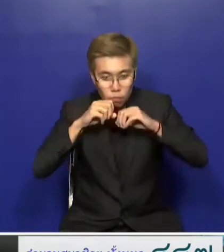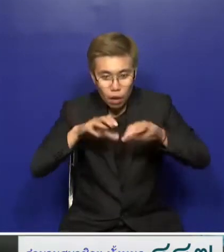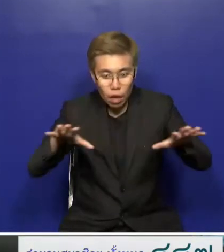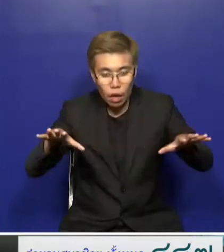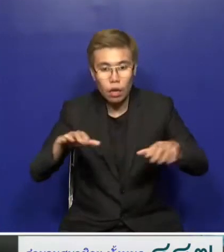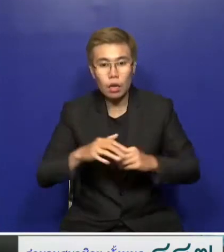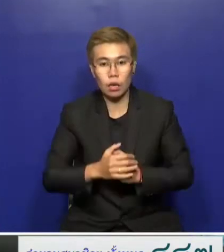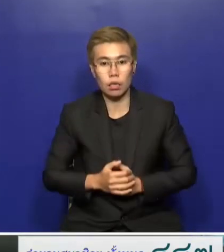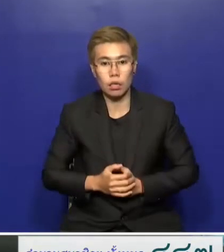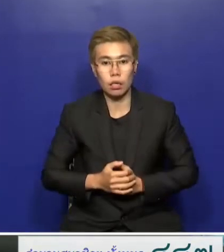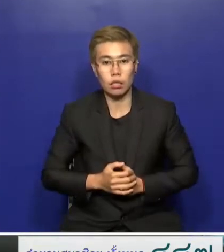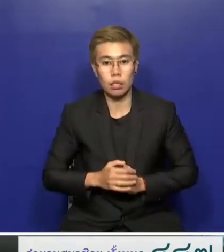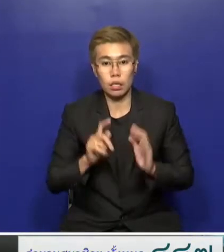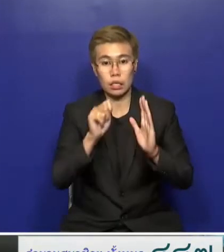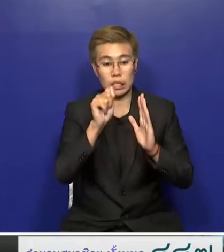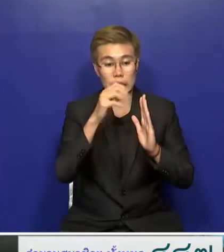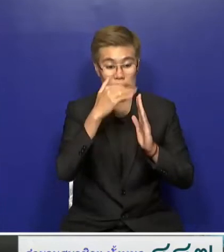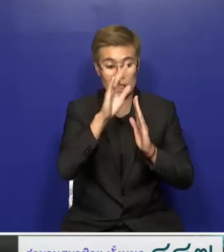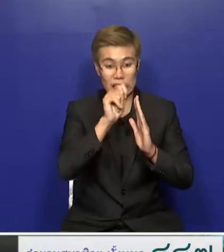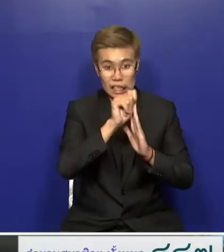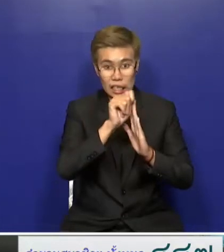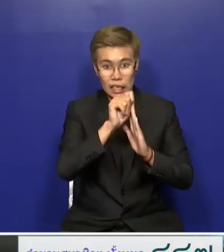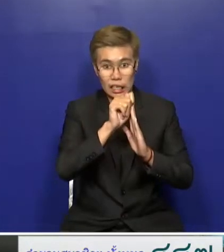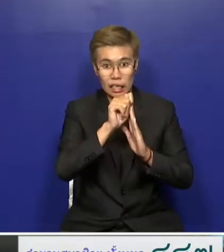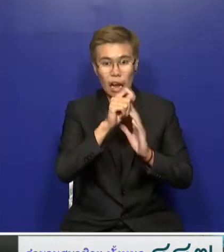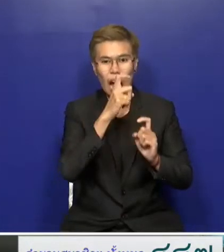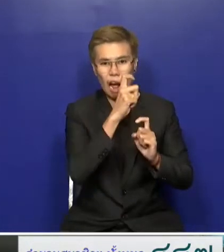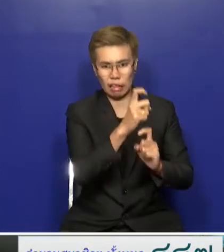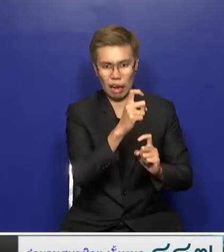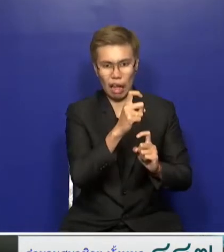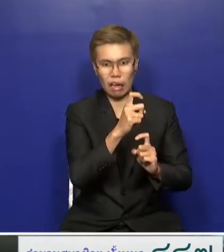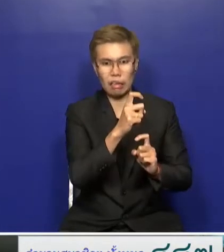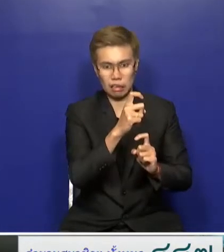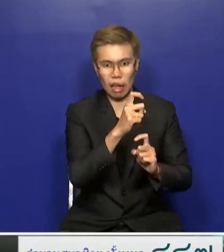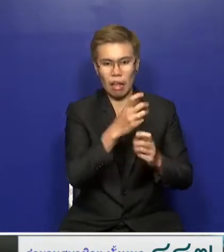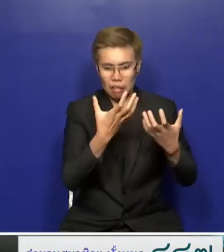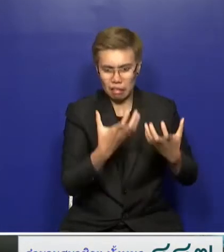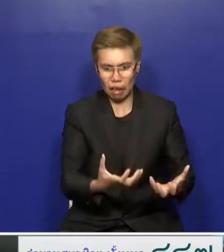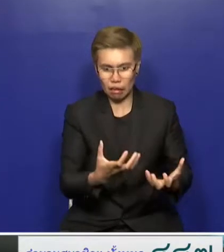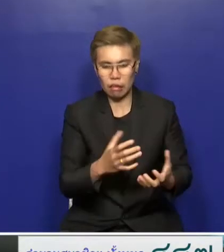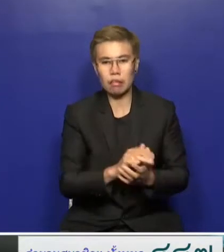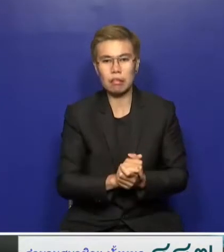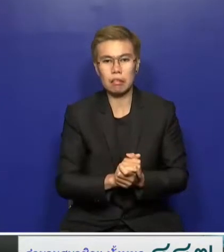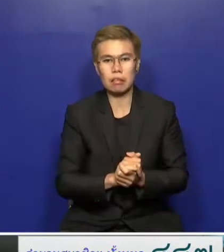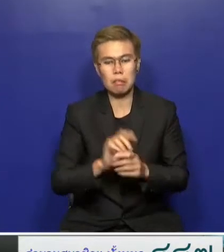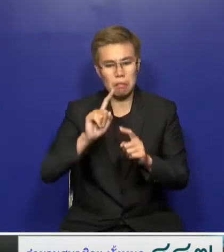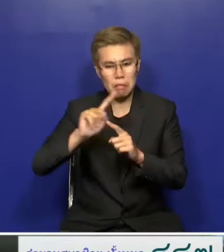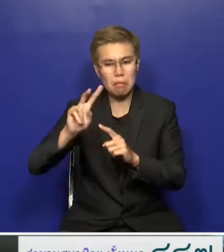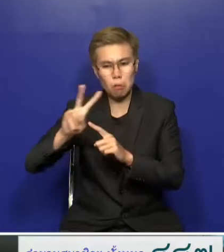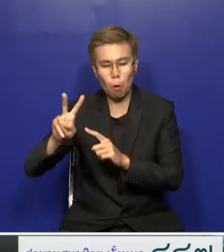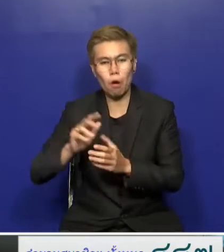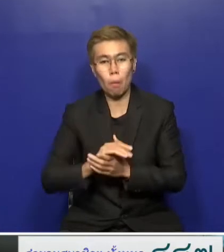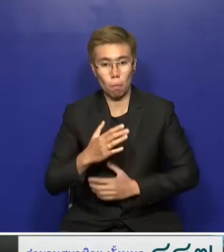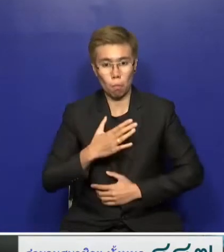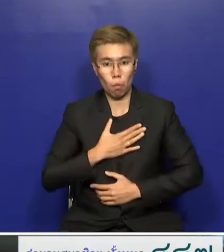ถือว่าเป็นจังหวัดที่มีความสุ่มเสี่ยงสูงมากจังหวัดหนึ่งของประเทศไทยเป็นอันดับต้นๆผมในฐานะคนจังหวัดต